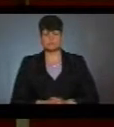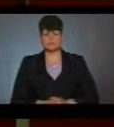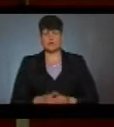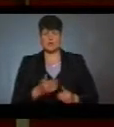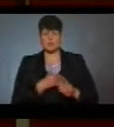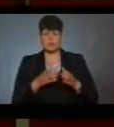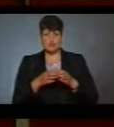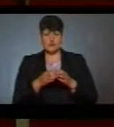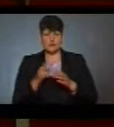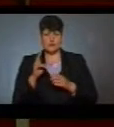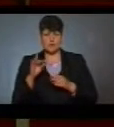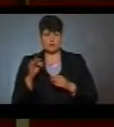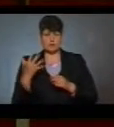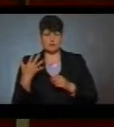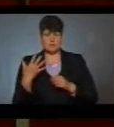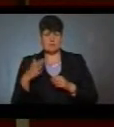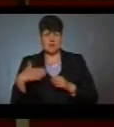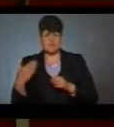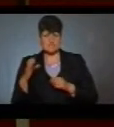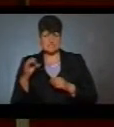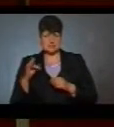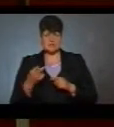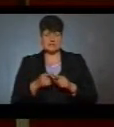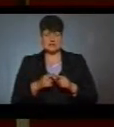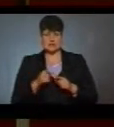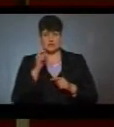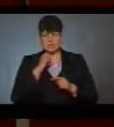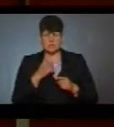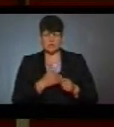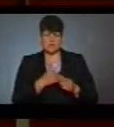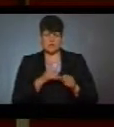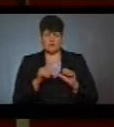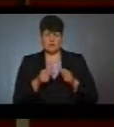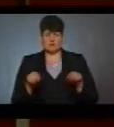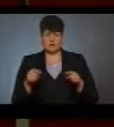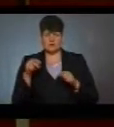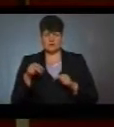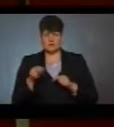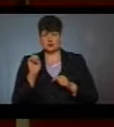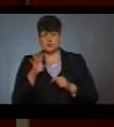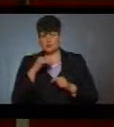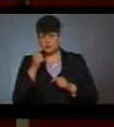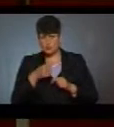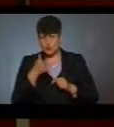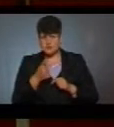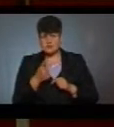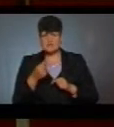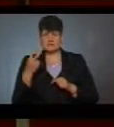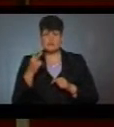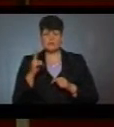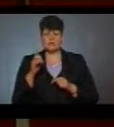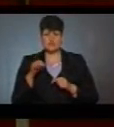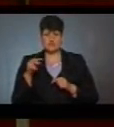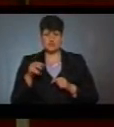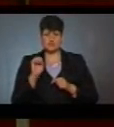Добровольчий український корпус правого сектору – це українське добровільне формування, створене у 2014 році. 20